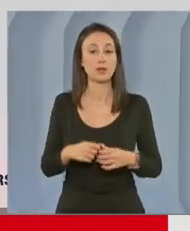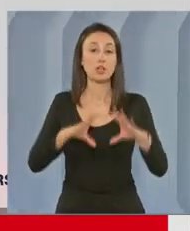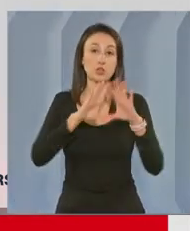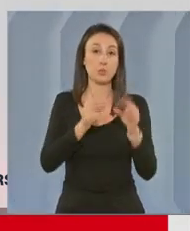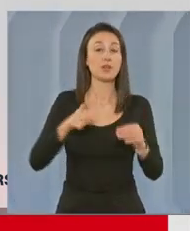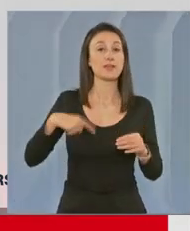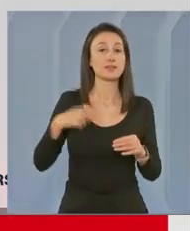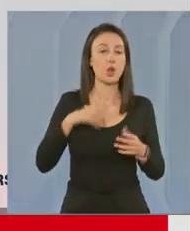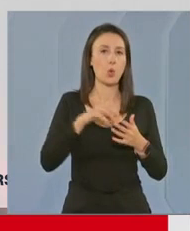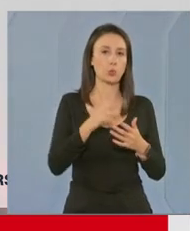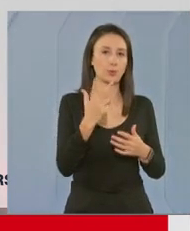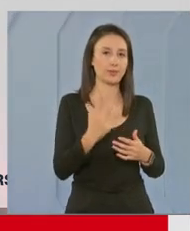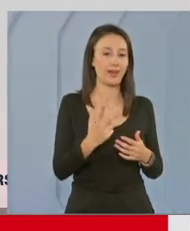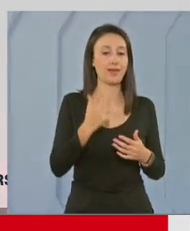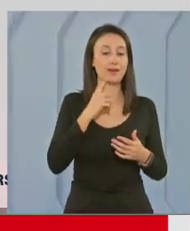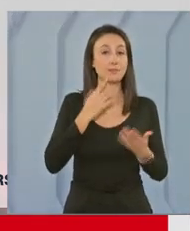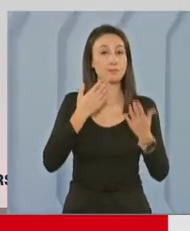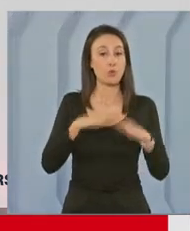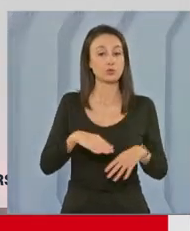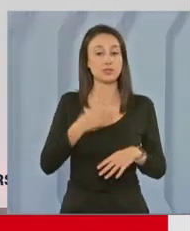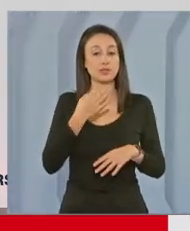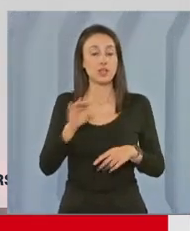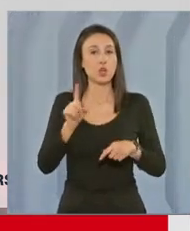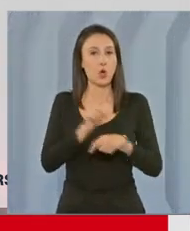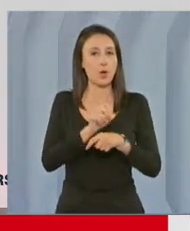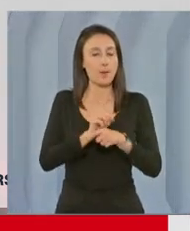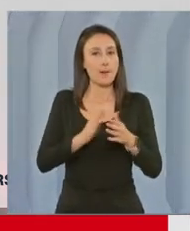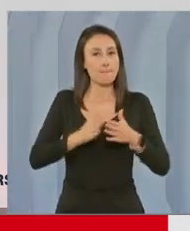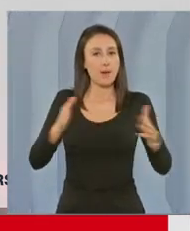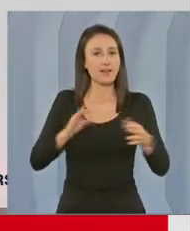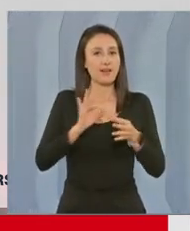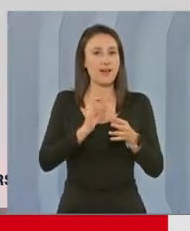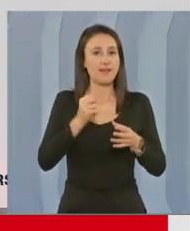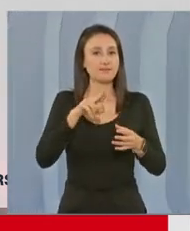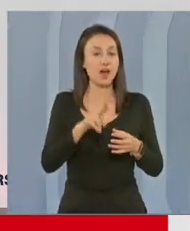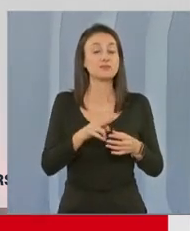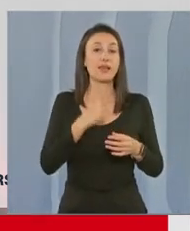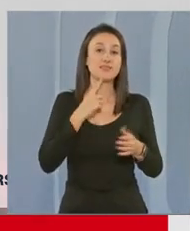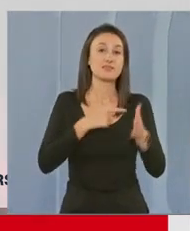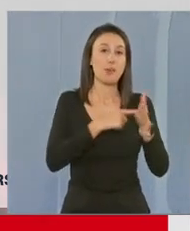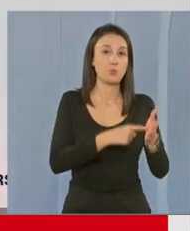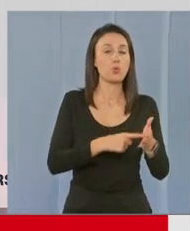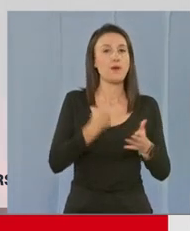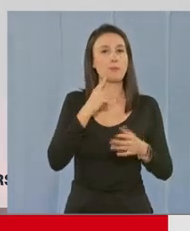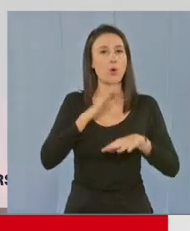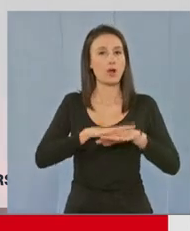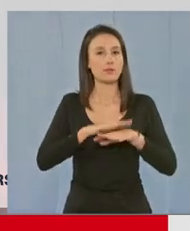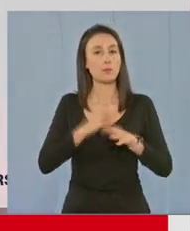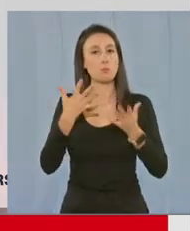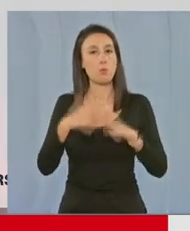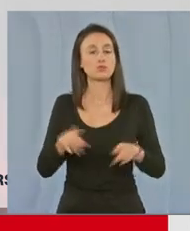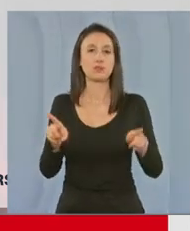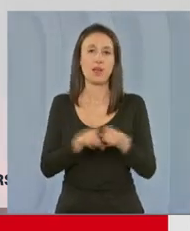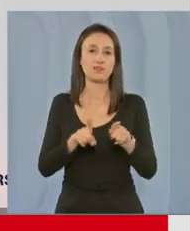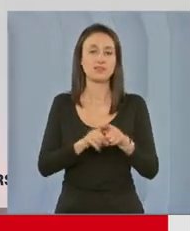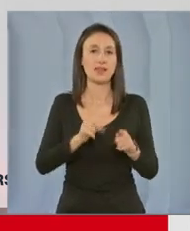România este pe locul 3 în lume și are o mortalitate de 10 ori mai mare decât Qatar, de exemplu. Pe de altă parte, avem o rată a mortalității